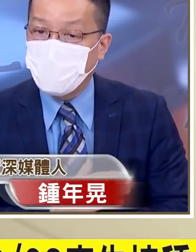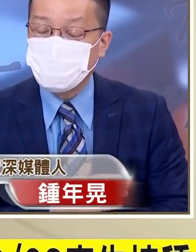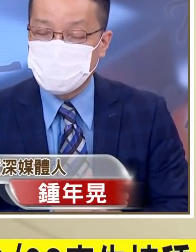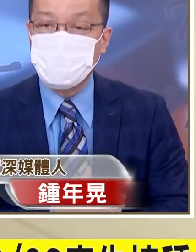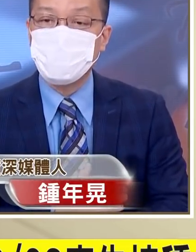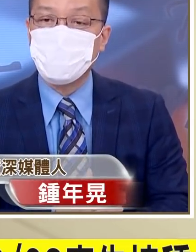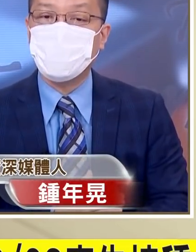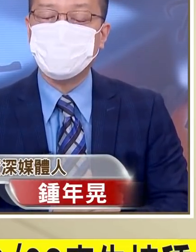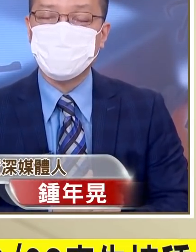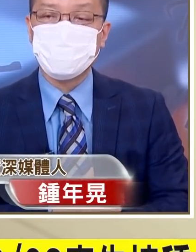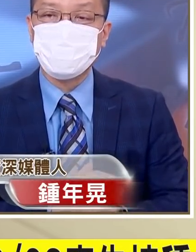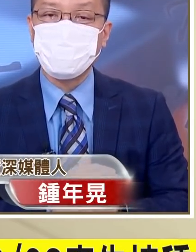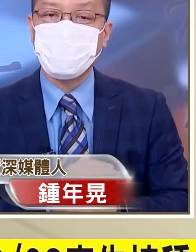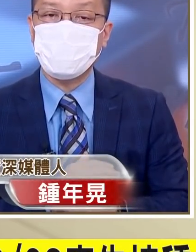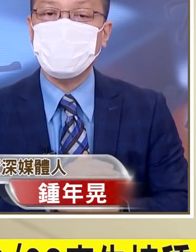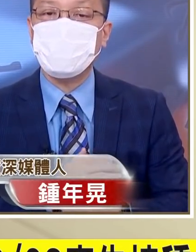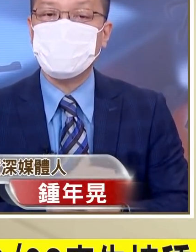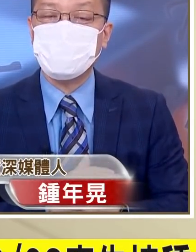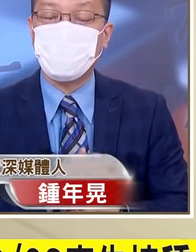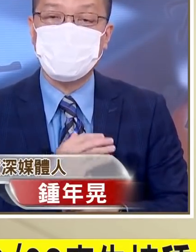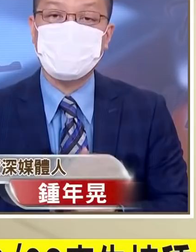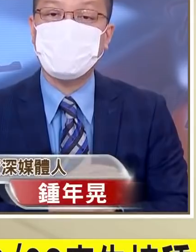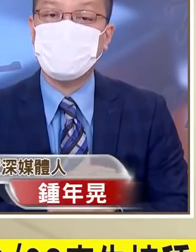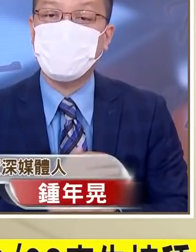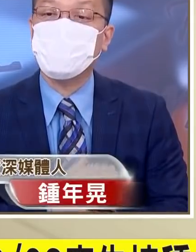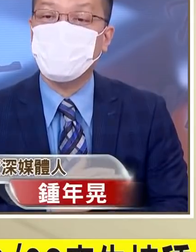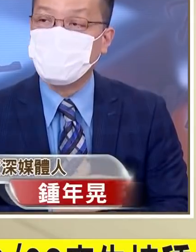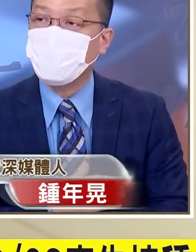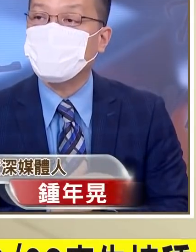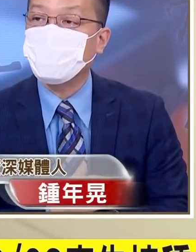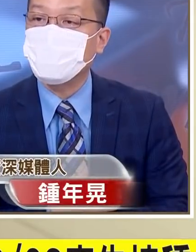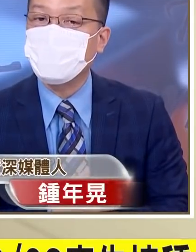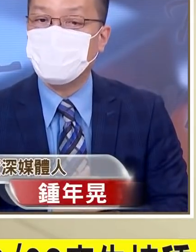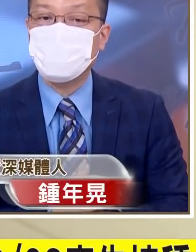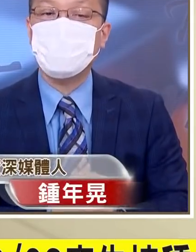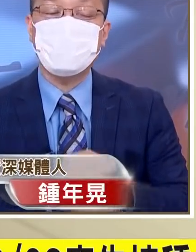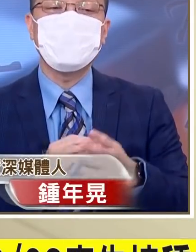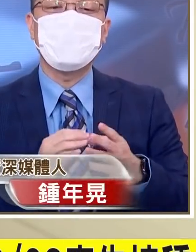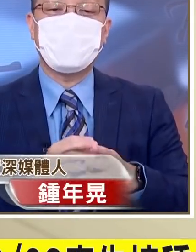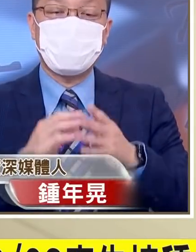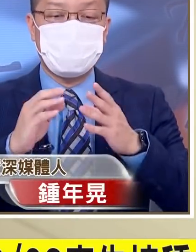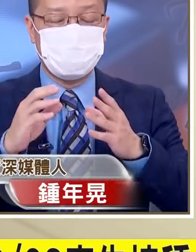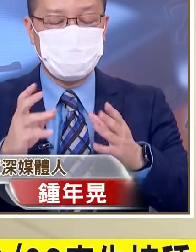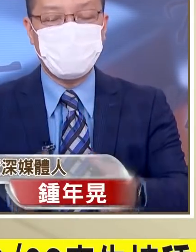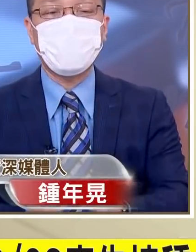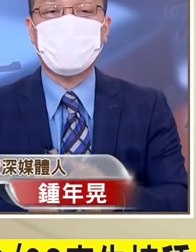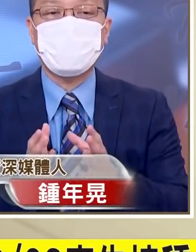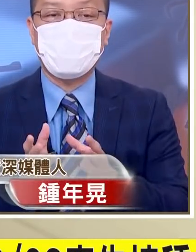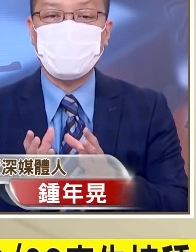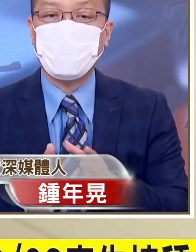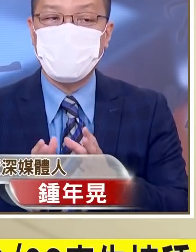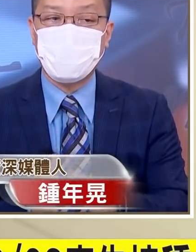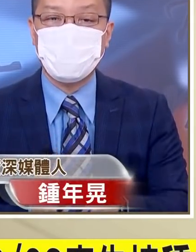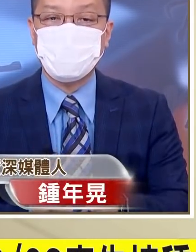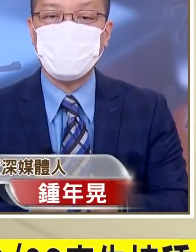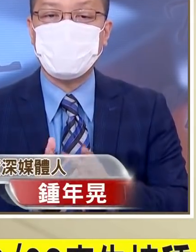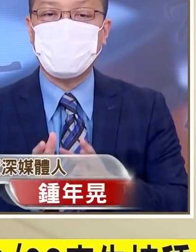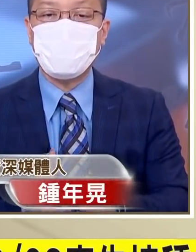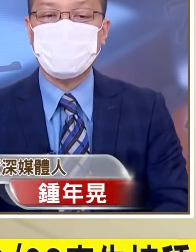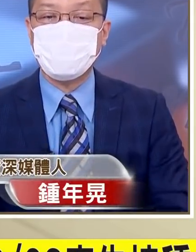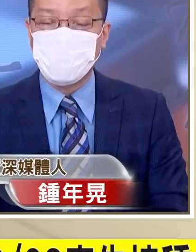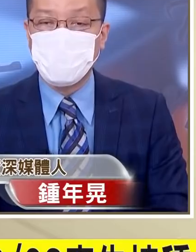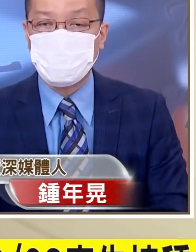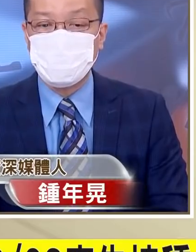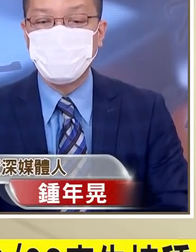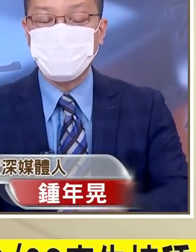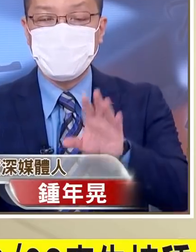苗不好，只能说你可能是考前猜题猜错方向。哦，就是说，你没有猜到应该要考的题目。那连